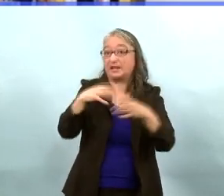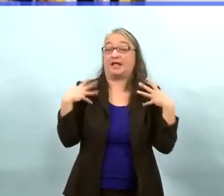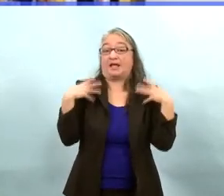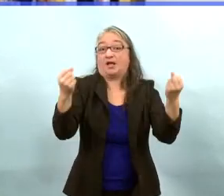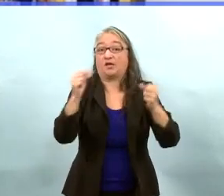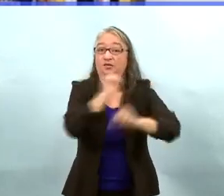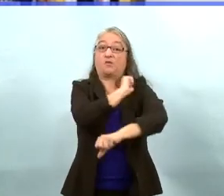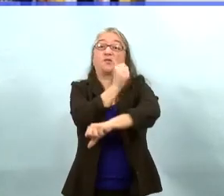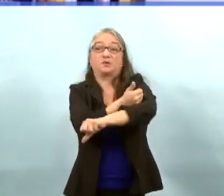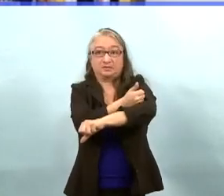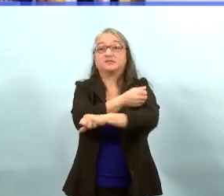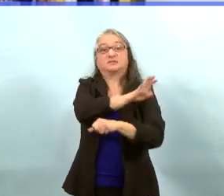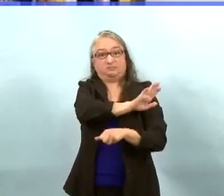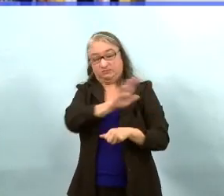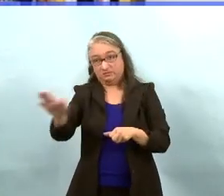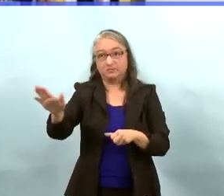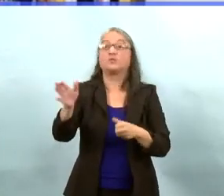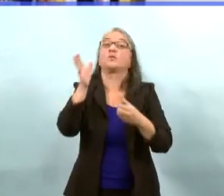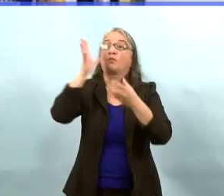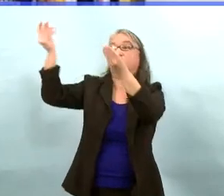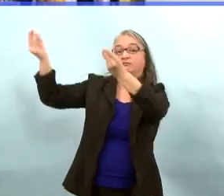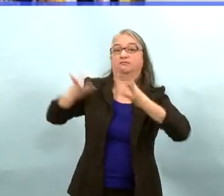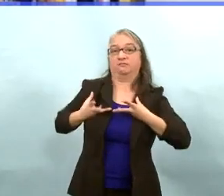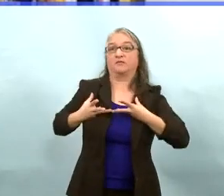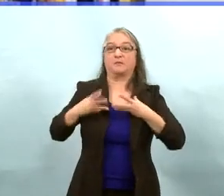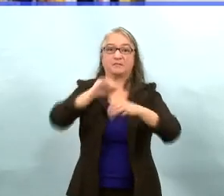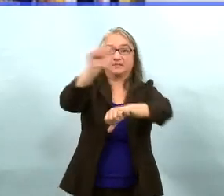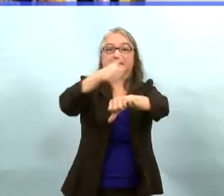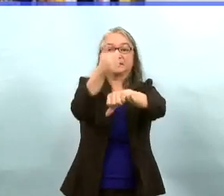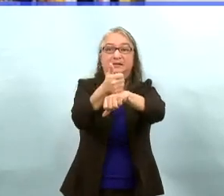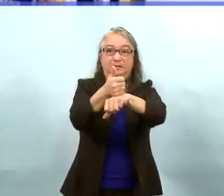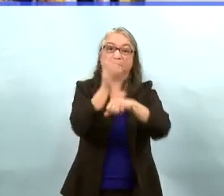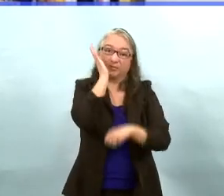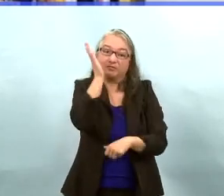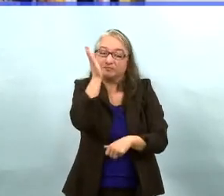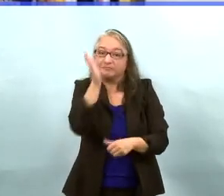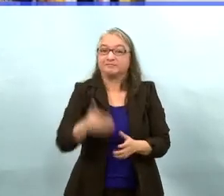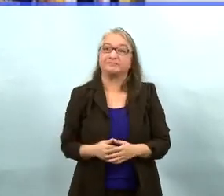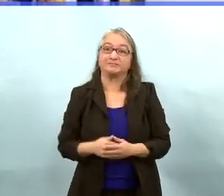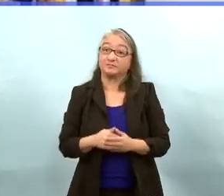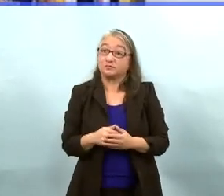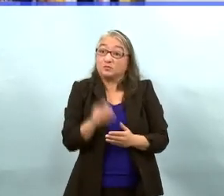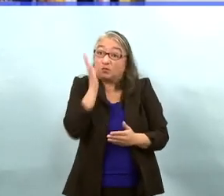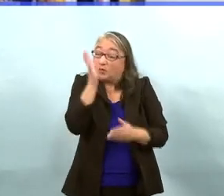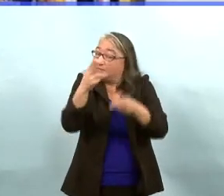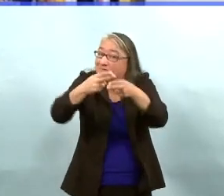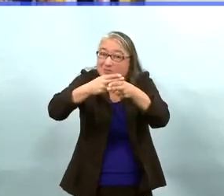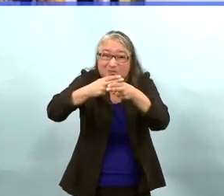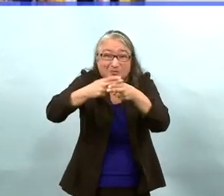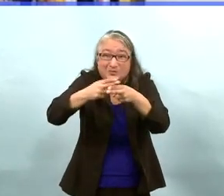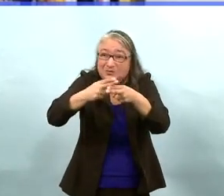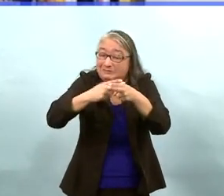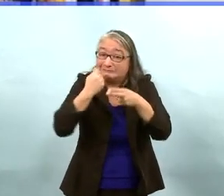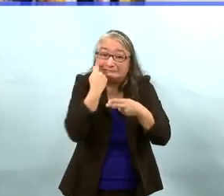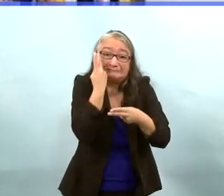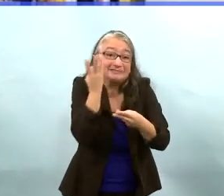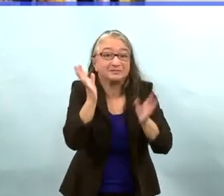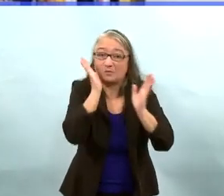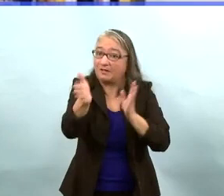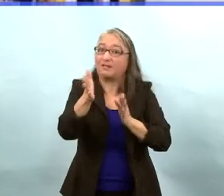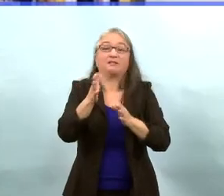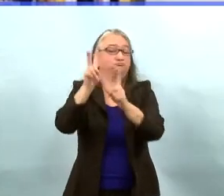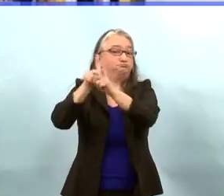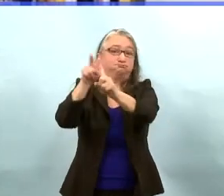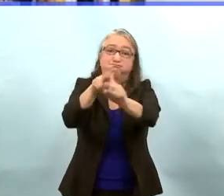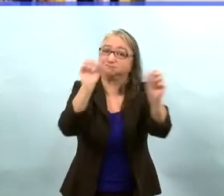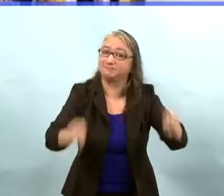cliniques éphémères, des cliniques autochtones urbaines, des cliniques de vaccination communautaire. Et on va vous donner tous ces renseignements dès qu'on les aura dans les